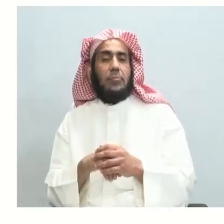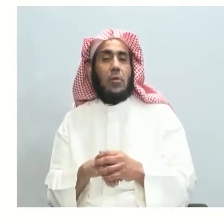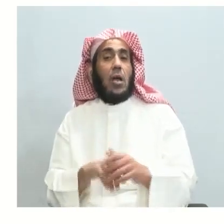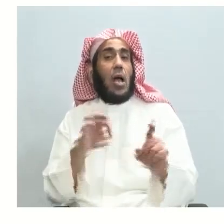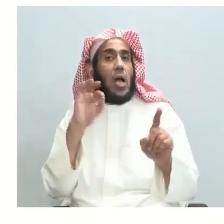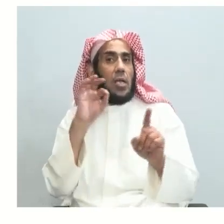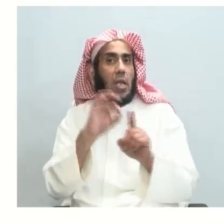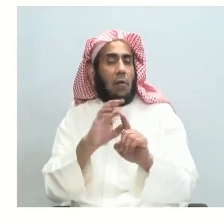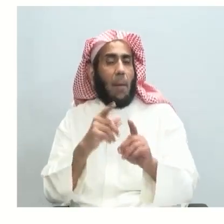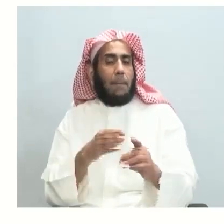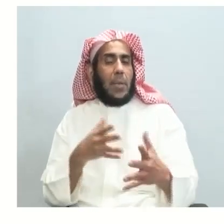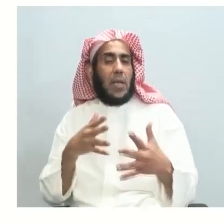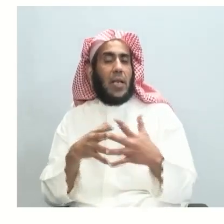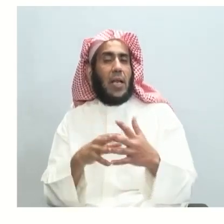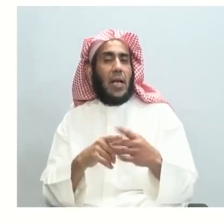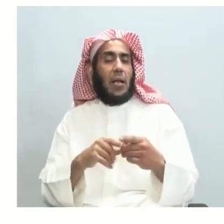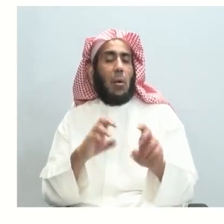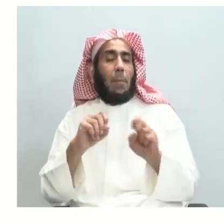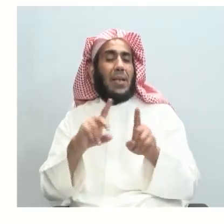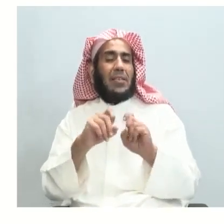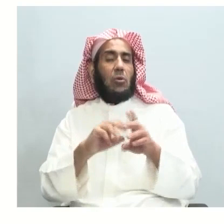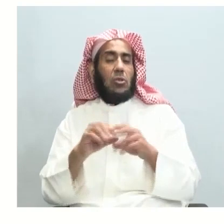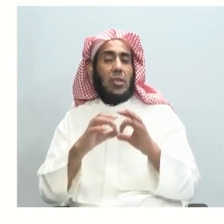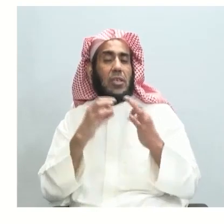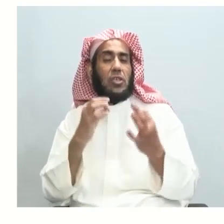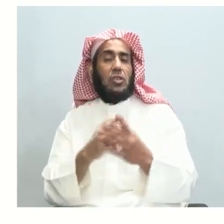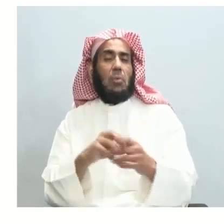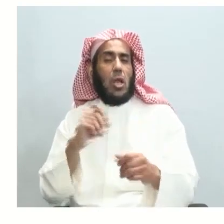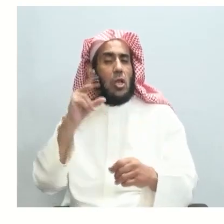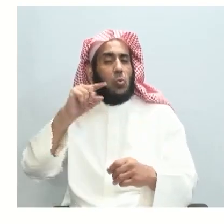اهدافها من خلال منصات التواصل او من خلال التواصل